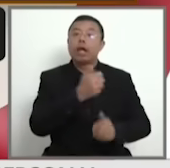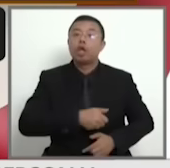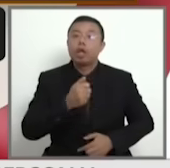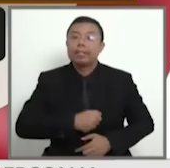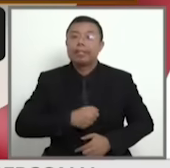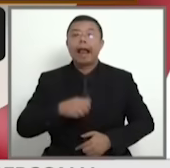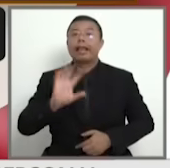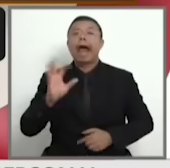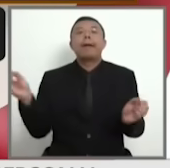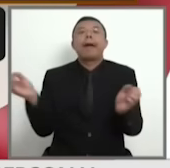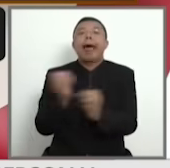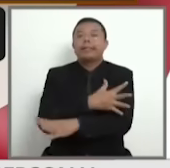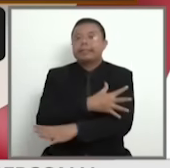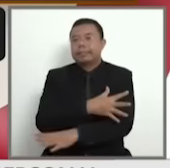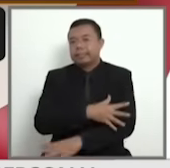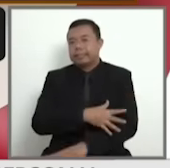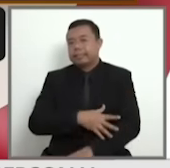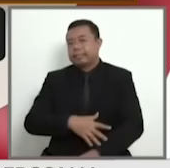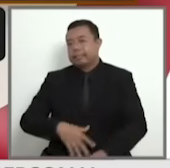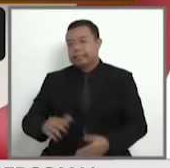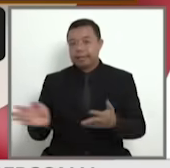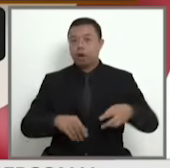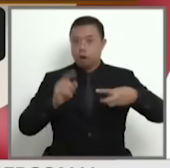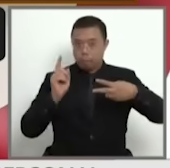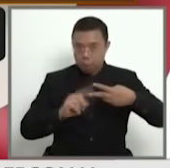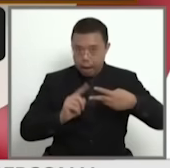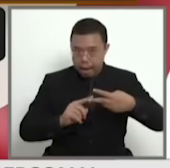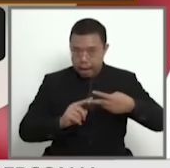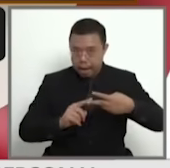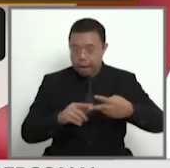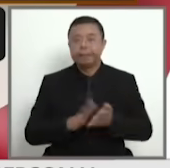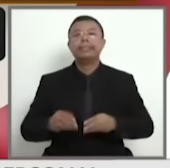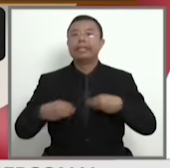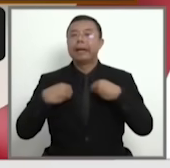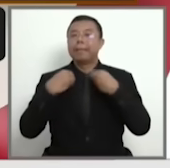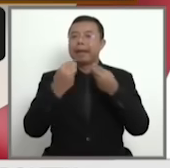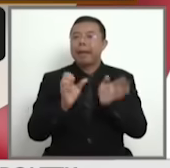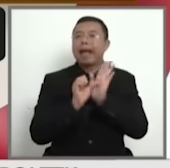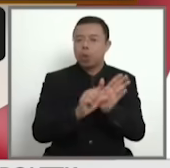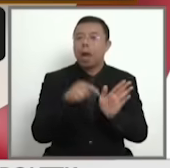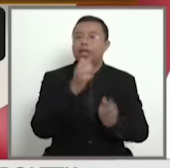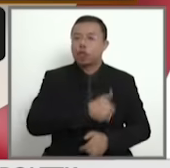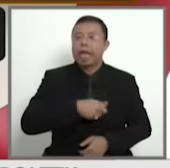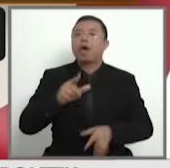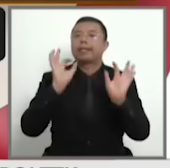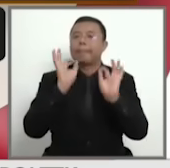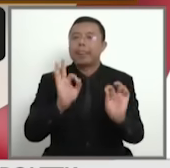tanpa pamri kemudan yang Kedi ini